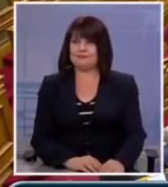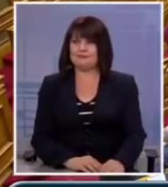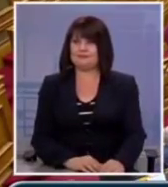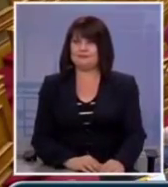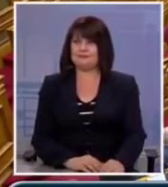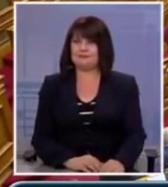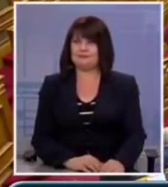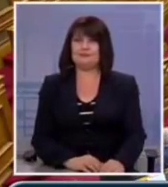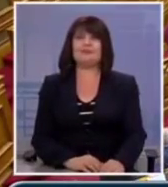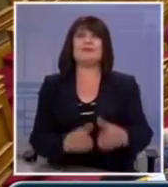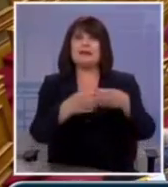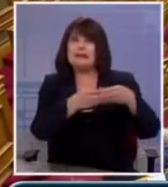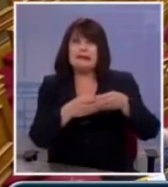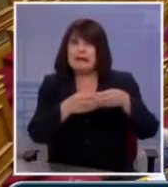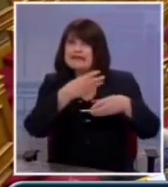Οι κύριοι του ΣΥΡΙΖΑ